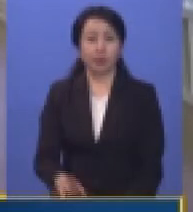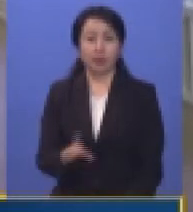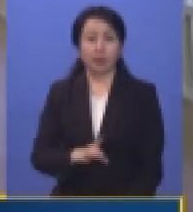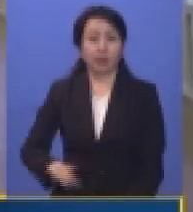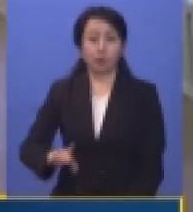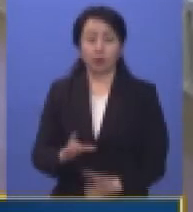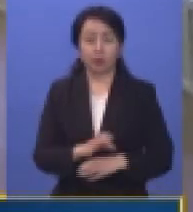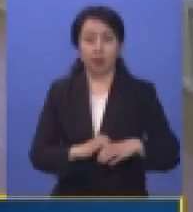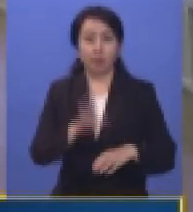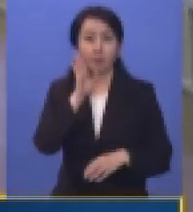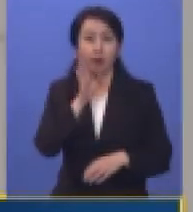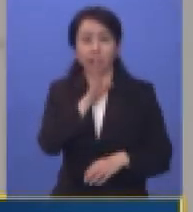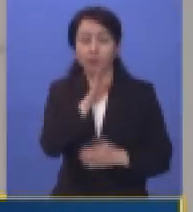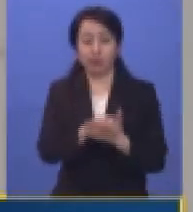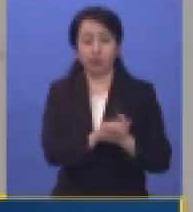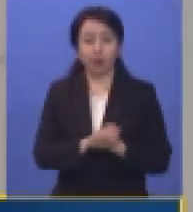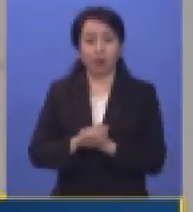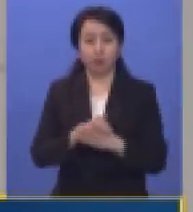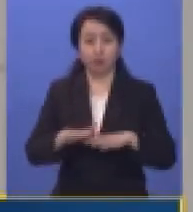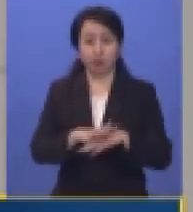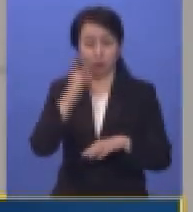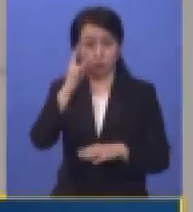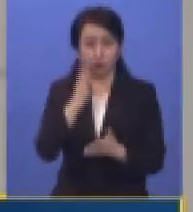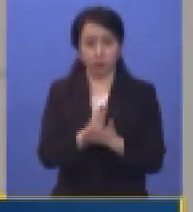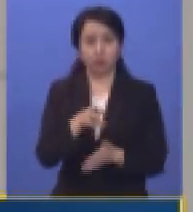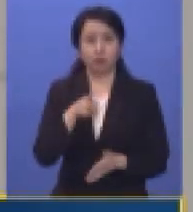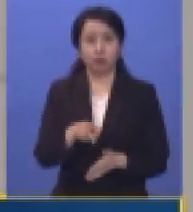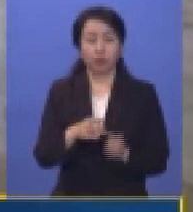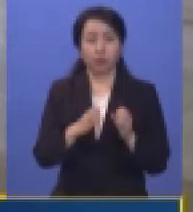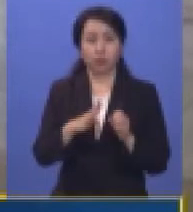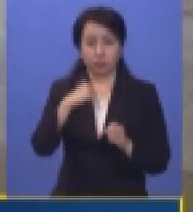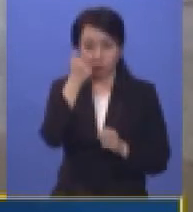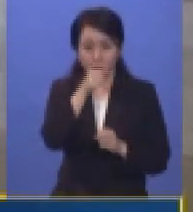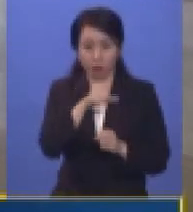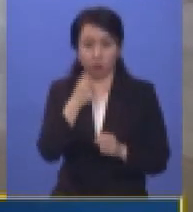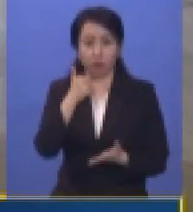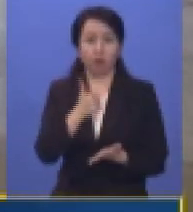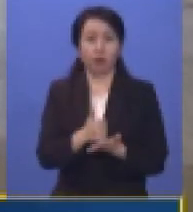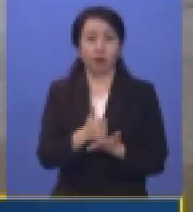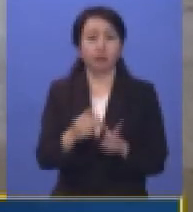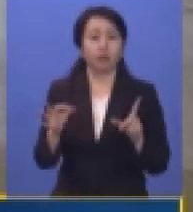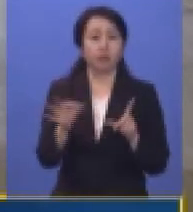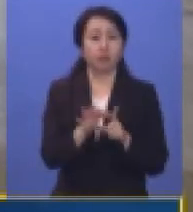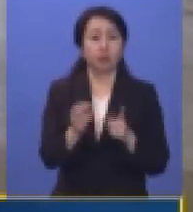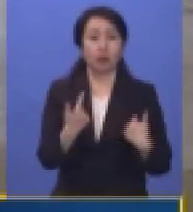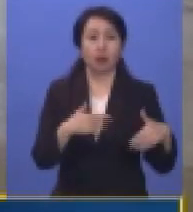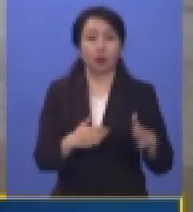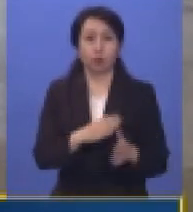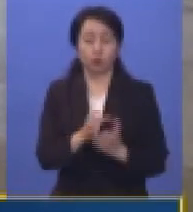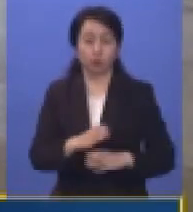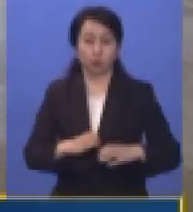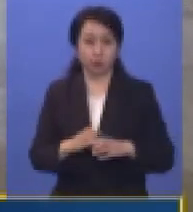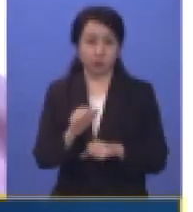Республиканский совет матерей Ассамблеи народа Казахстана существует с 2014 года. Главные цели организации – укрепление